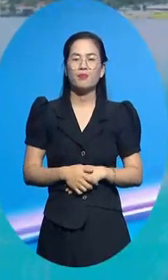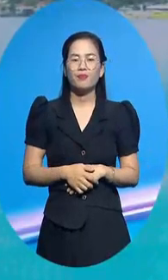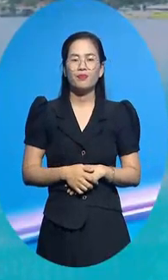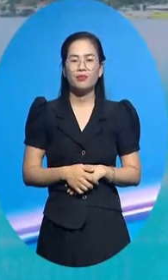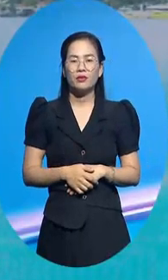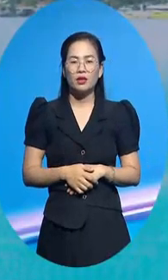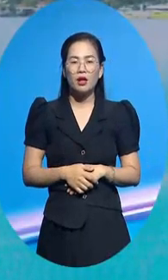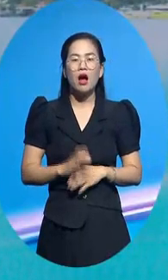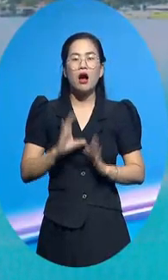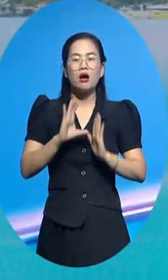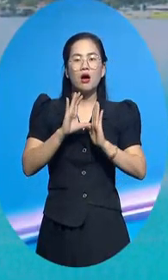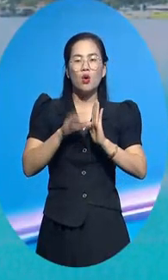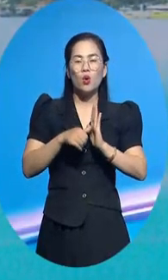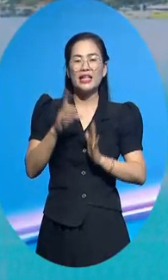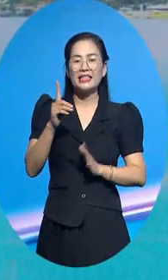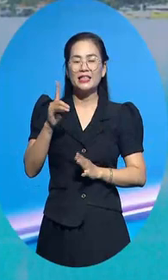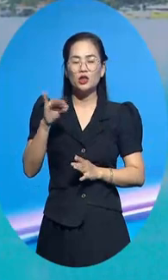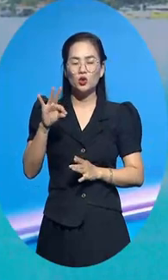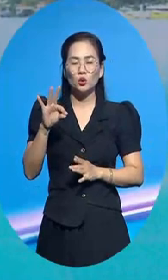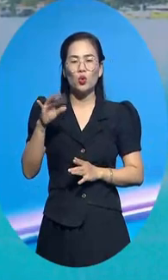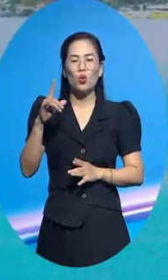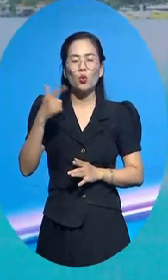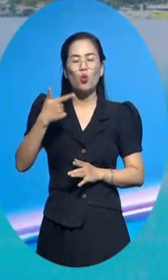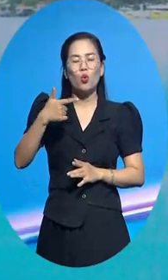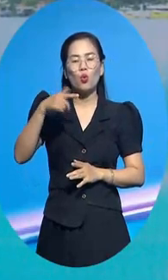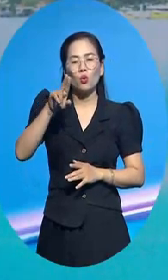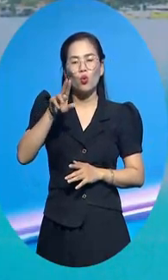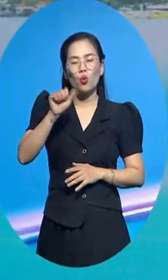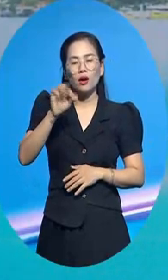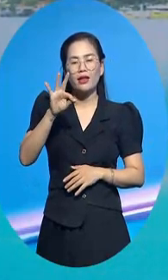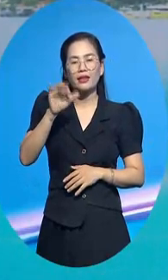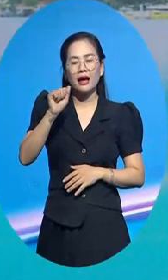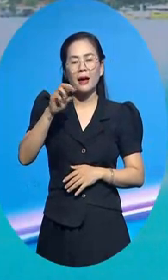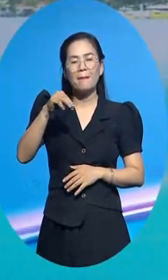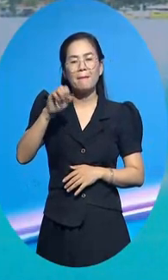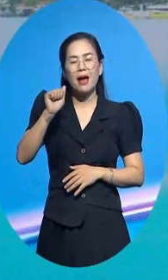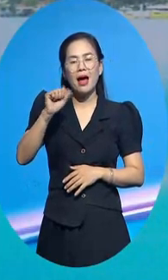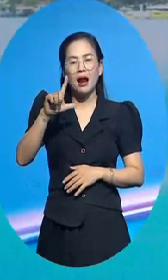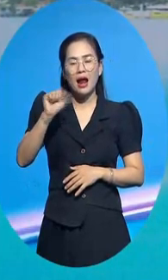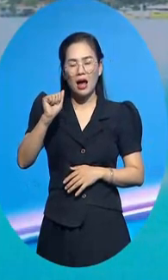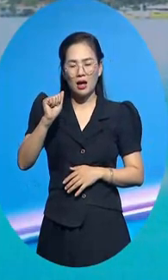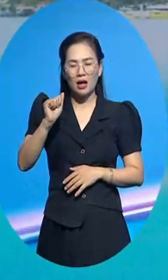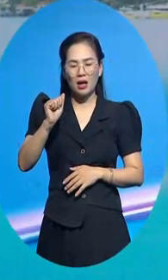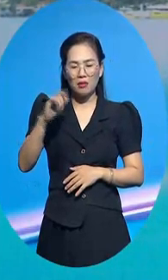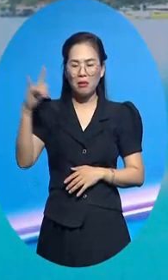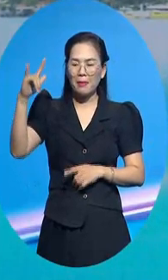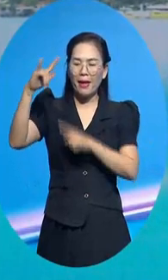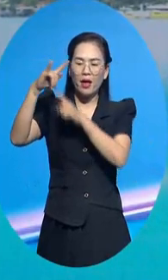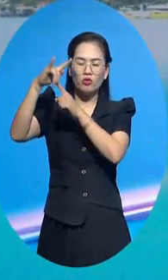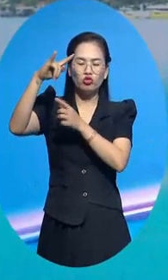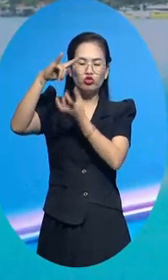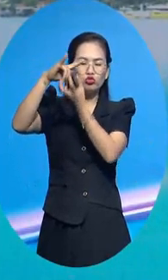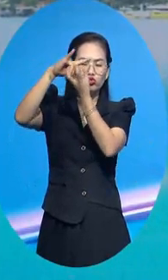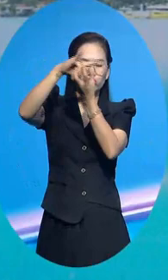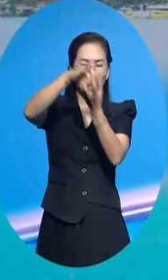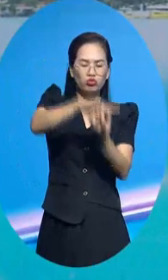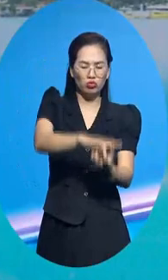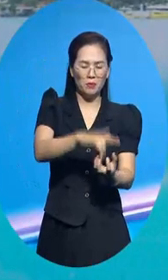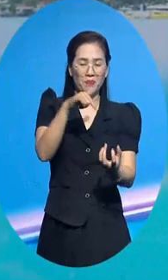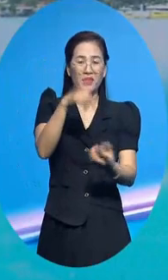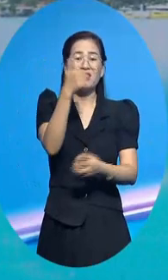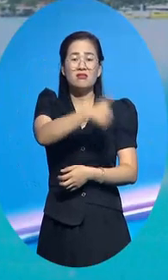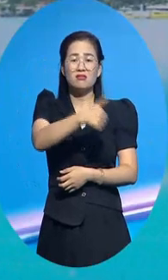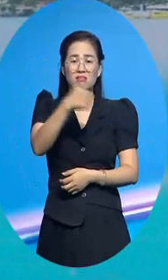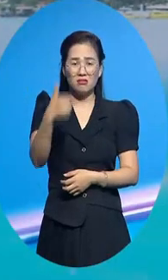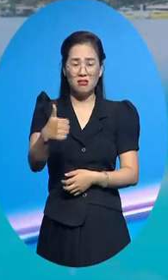trú Guatemala cho biết, một chuyến bay chở hơn 100 người di cư Guatemala bị Mỹ trục xuất vừa đáp xuống sân bay tại thủ đô Guatemala